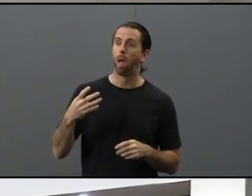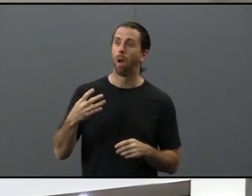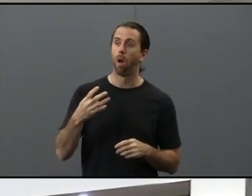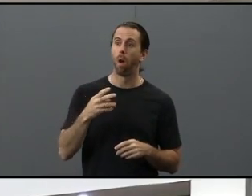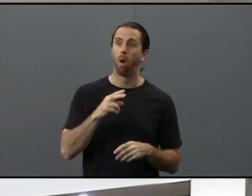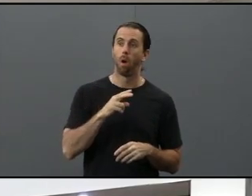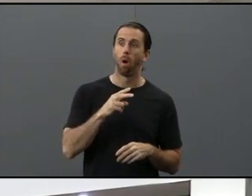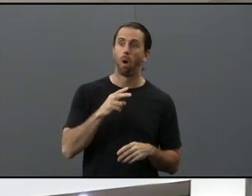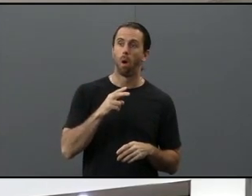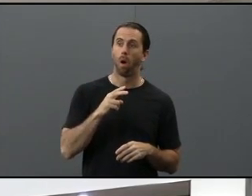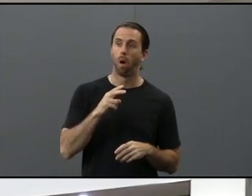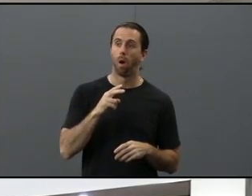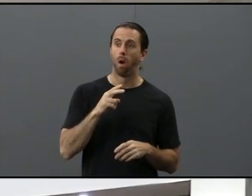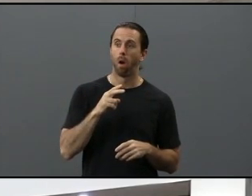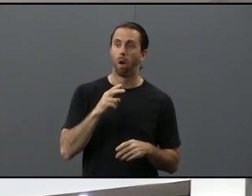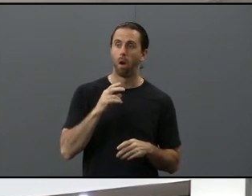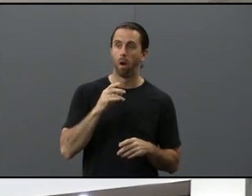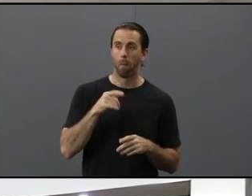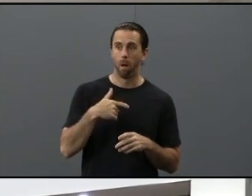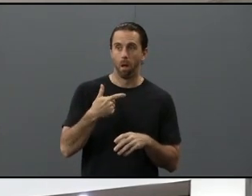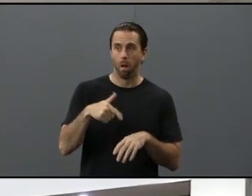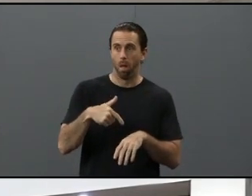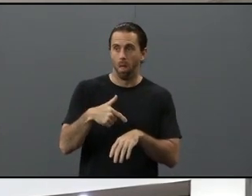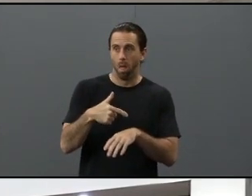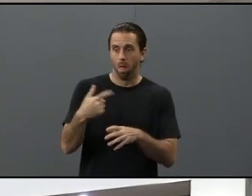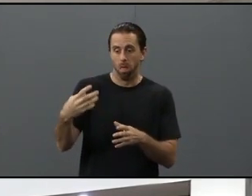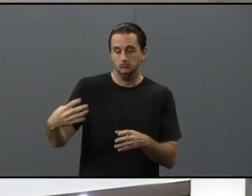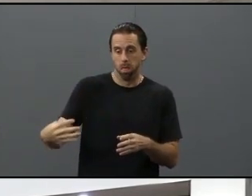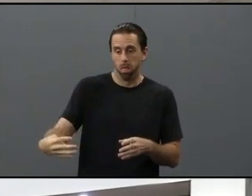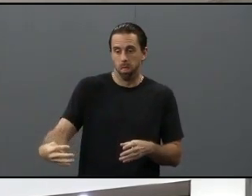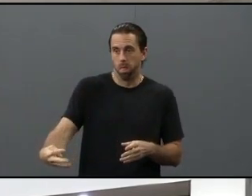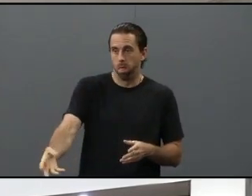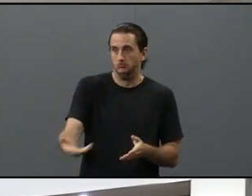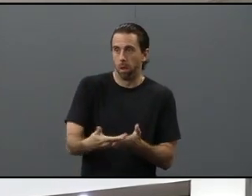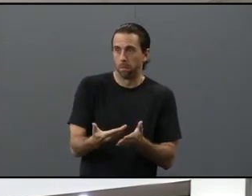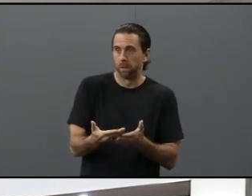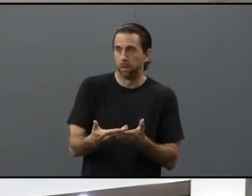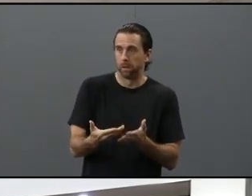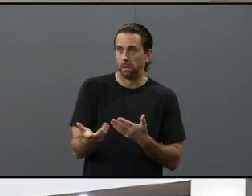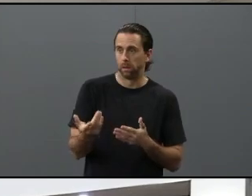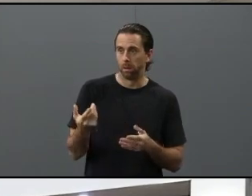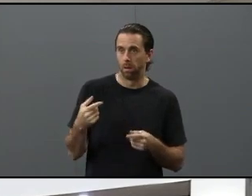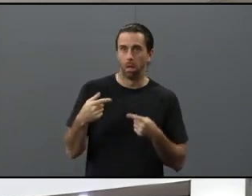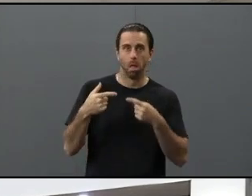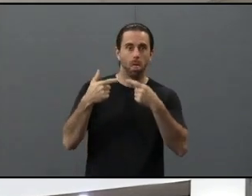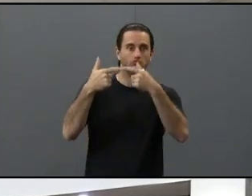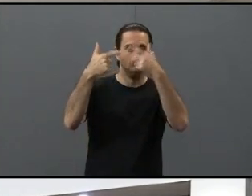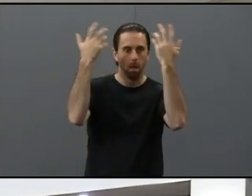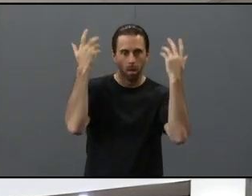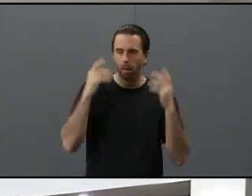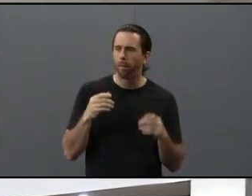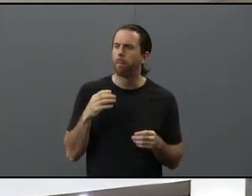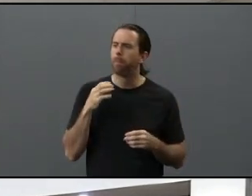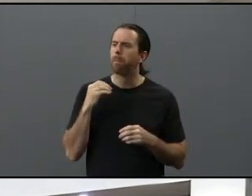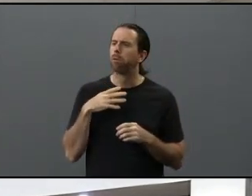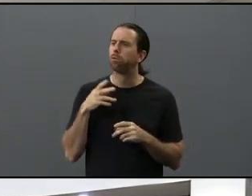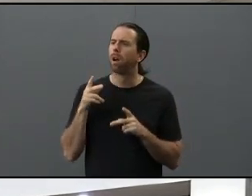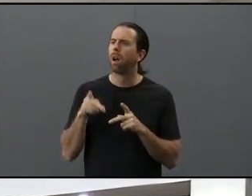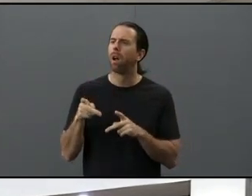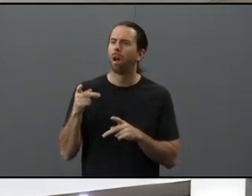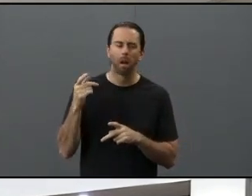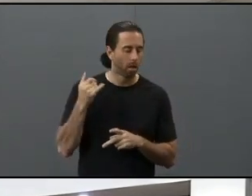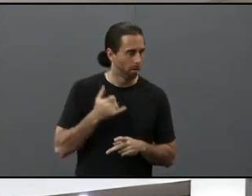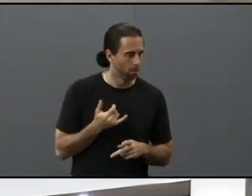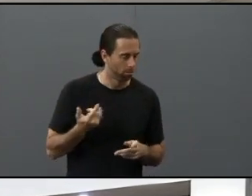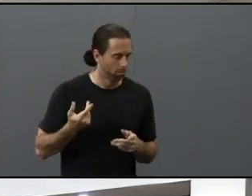nuit une demiheure on purge parf cro que Monsieur sondeur Jean rest au coin lui qui sa